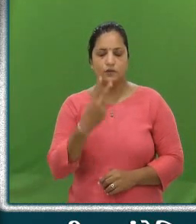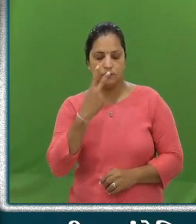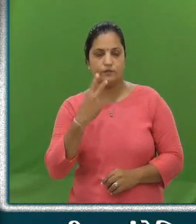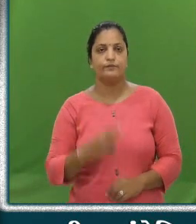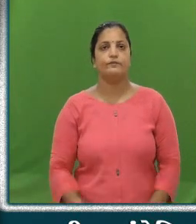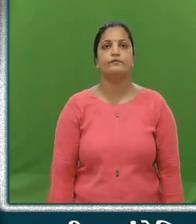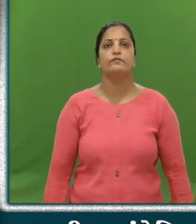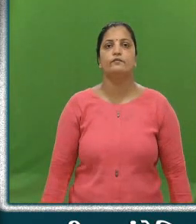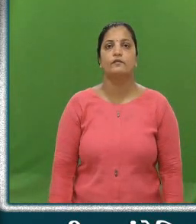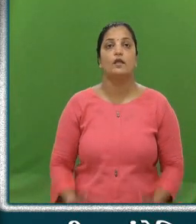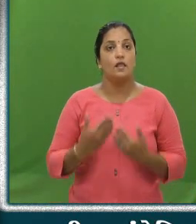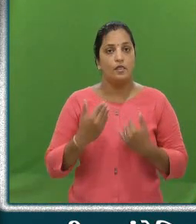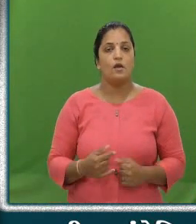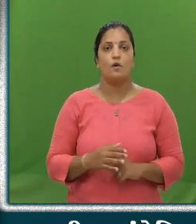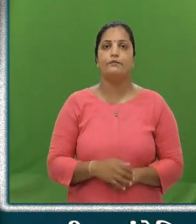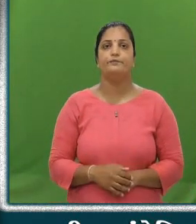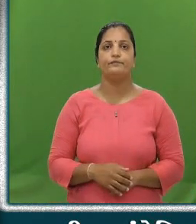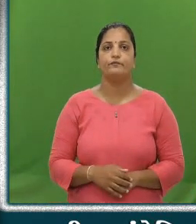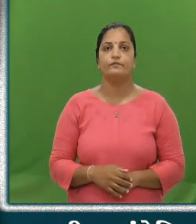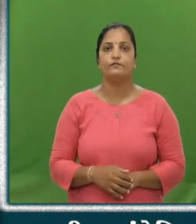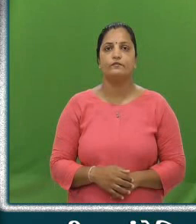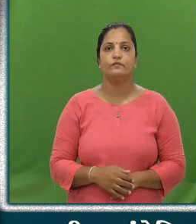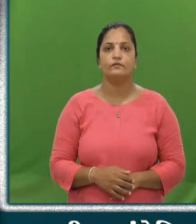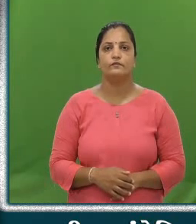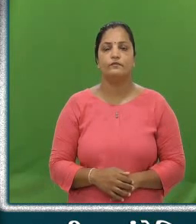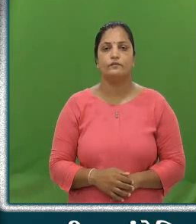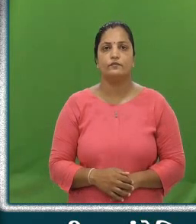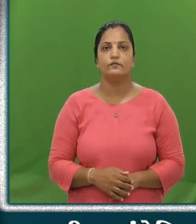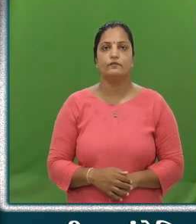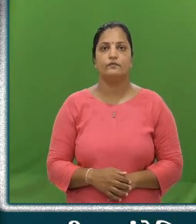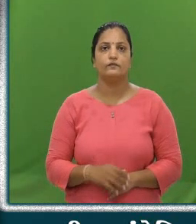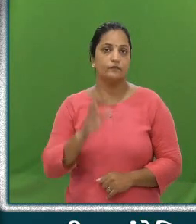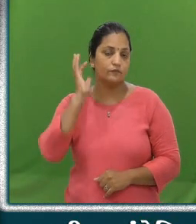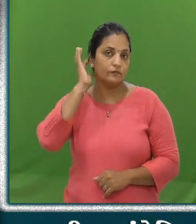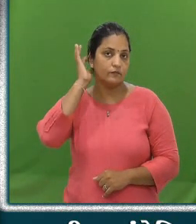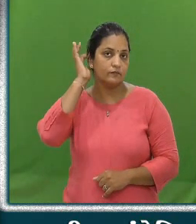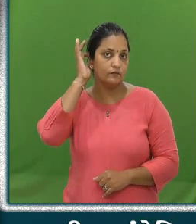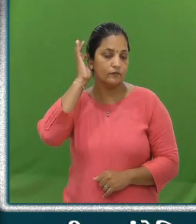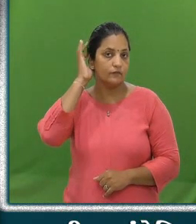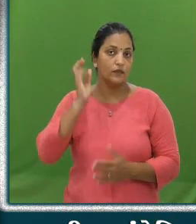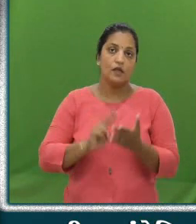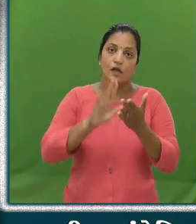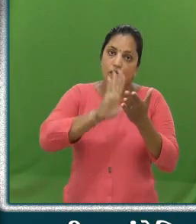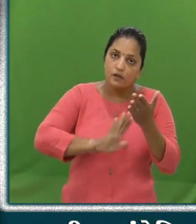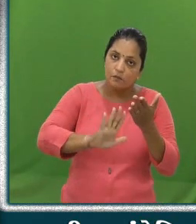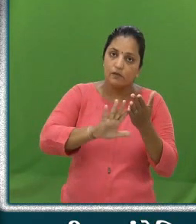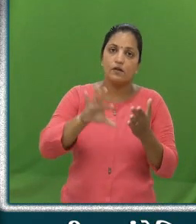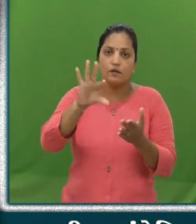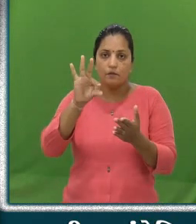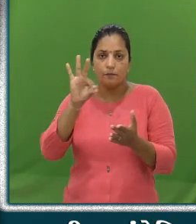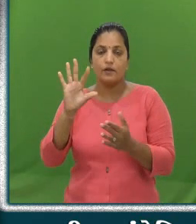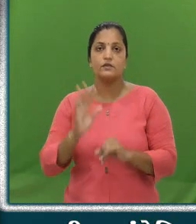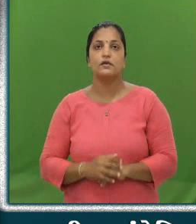હોય છે. હવે જ્યારે શું કહે છે, જનનિક ભિન્નતાઓ થતી હોય તે સમયે પ્રાકૃતિક પસંદગી